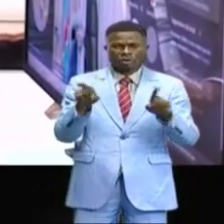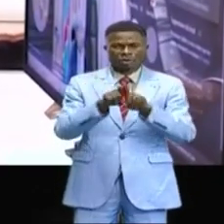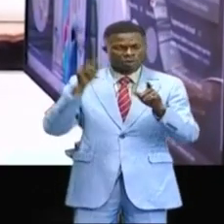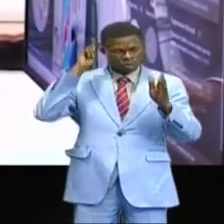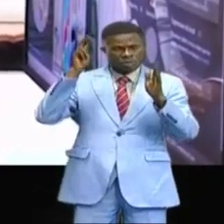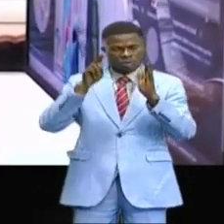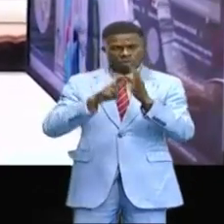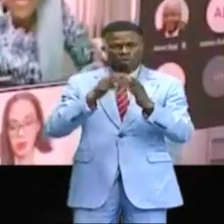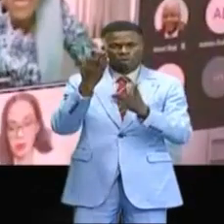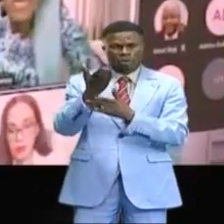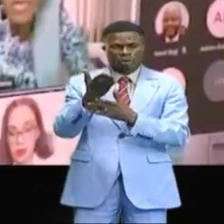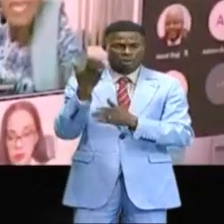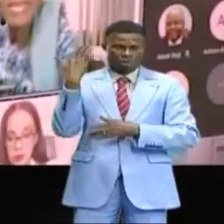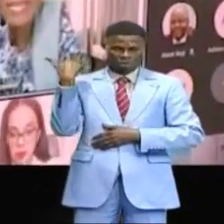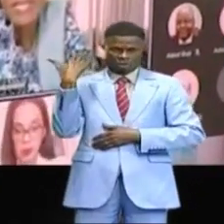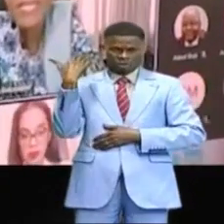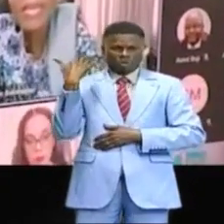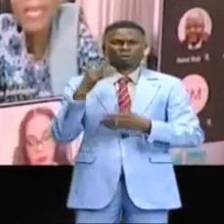a lancé il y a quelques jours.